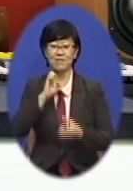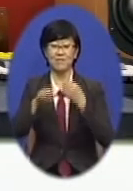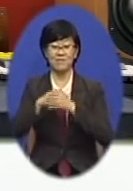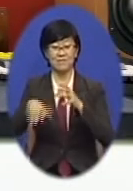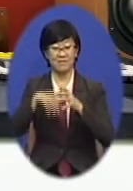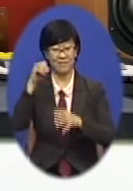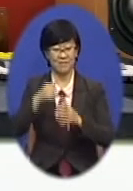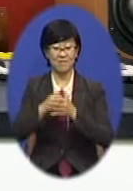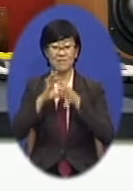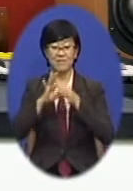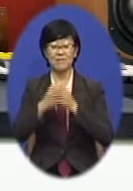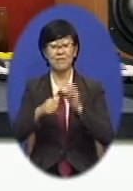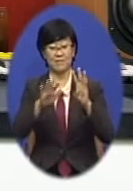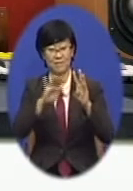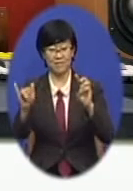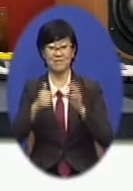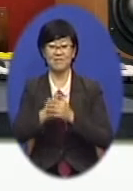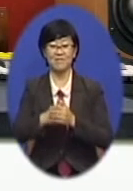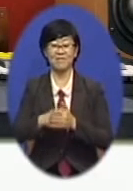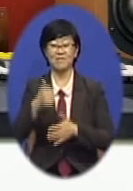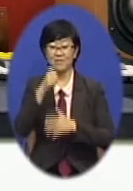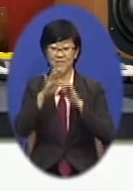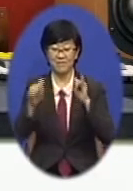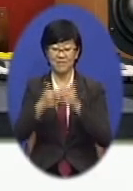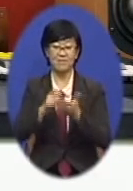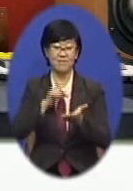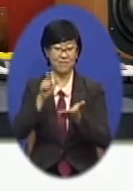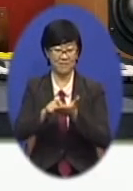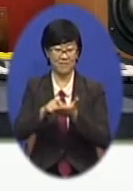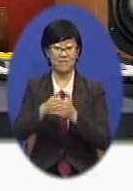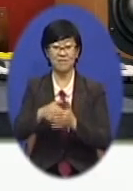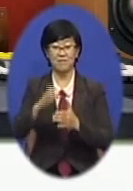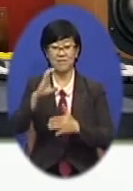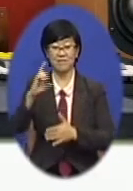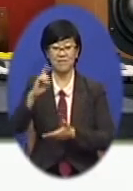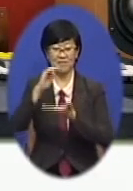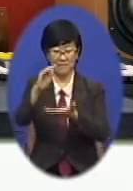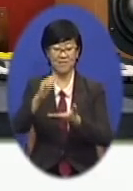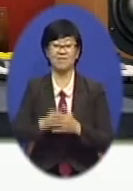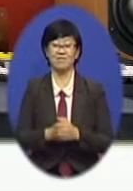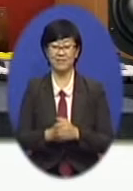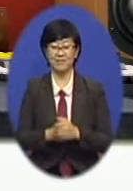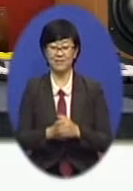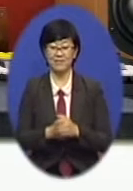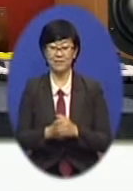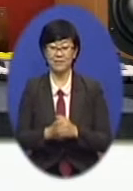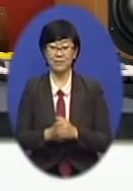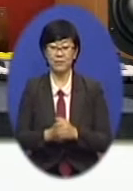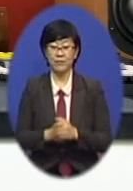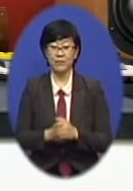중 추첨을 통해서 세 분께 MC들의 사인 CD 보내드리도록 하겠습니다.